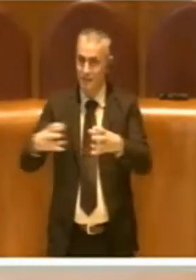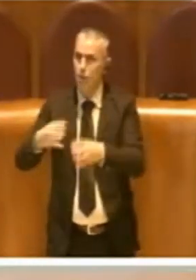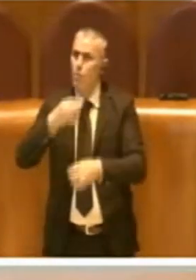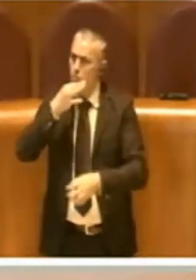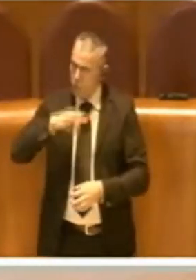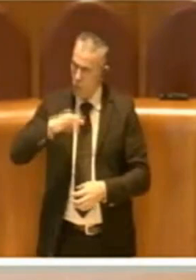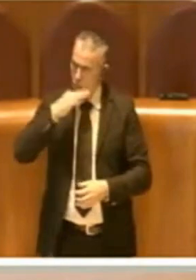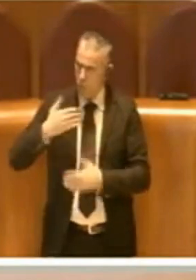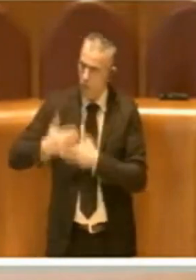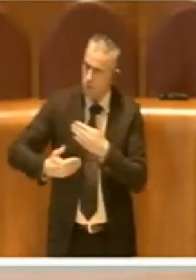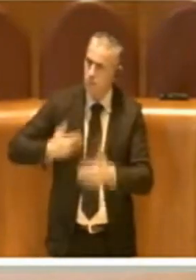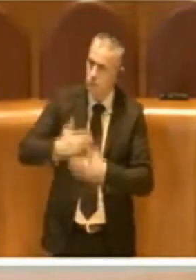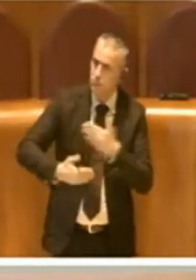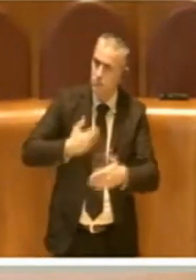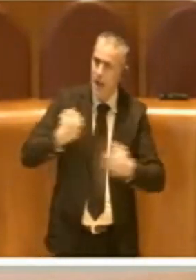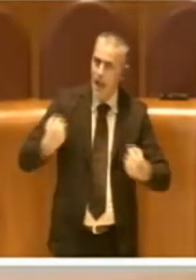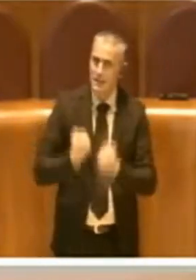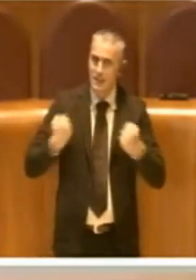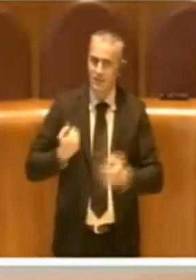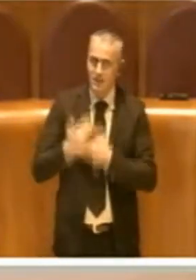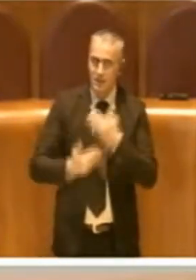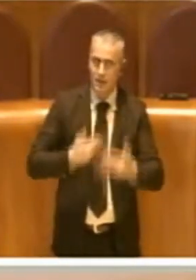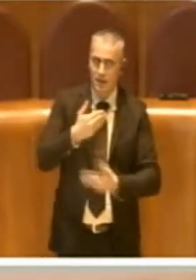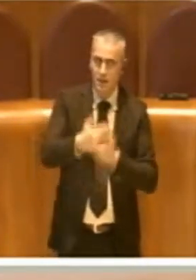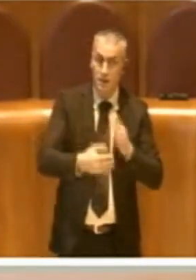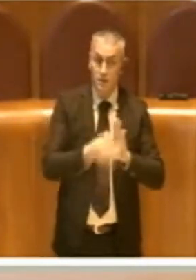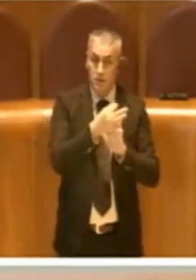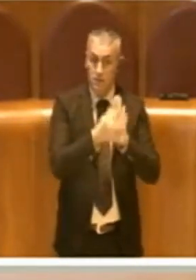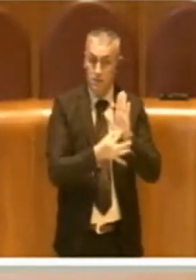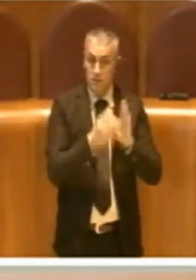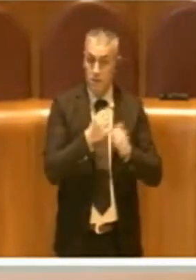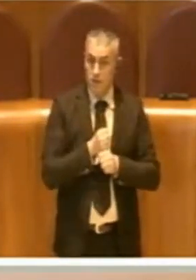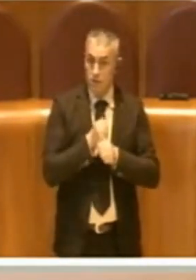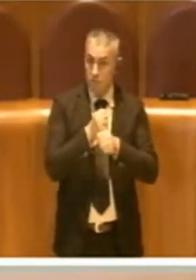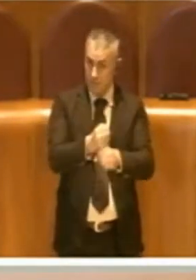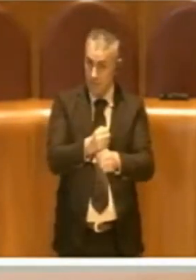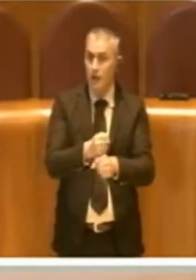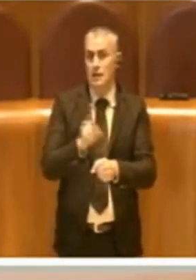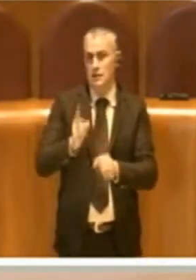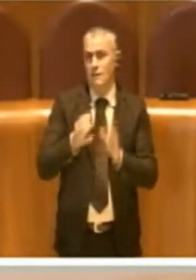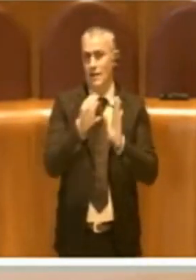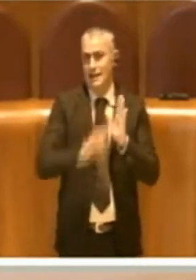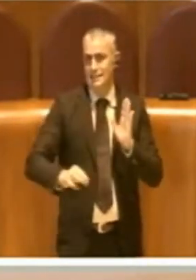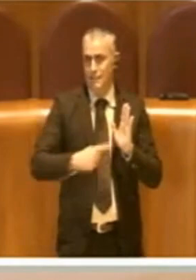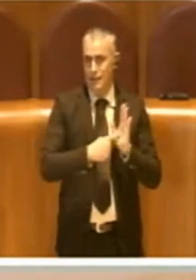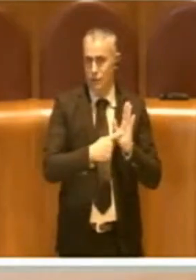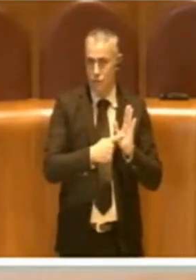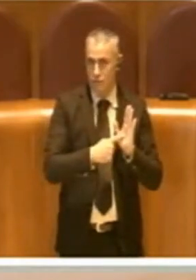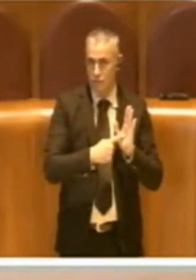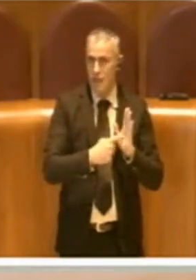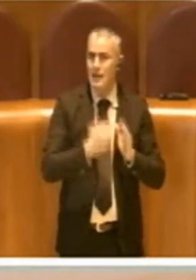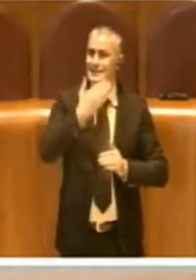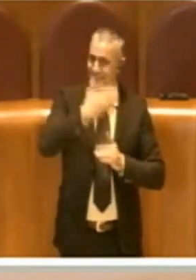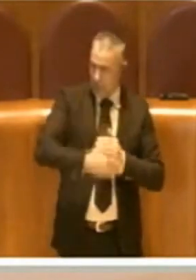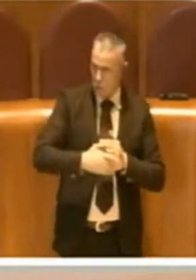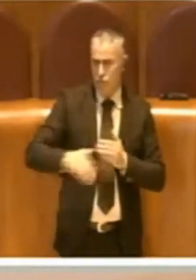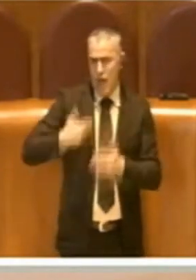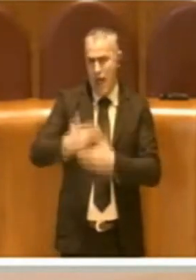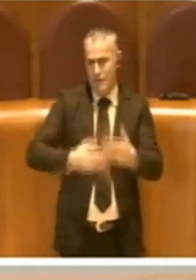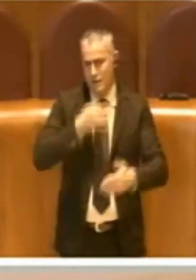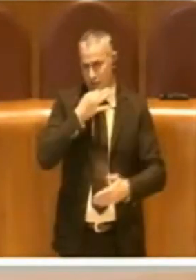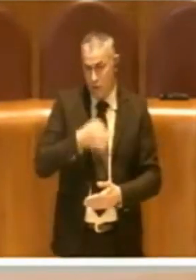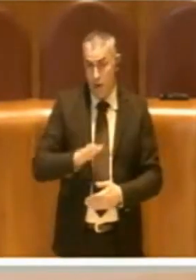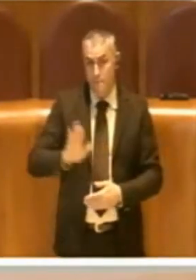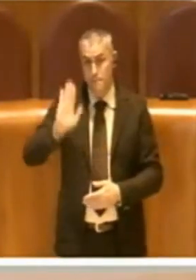proseguire le loro attività nel rispetto del disciplinare scaduto. Potrebbe però